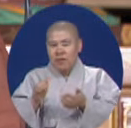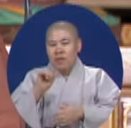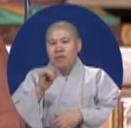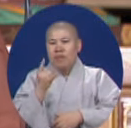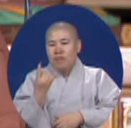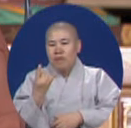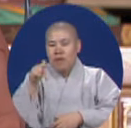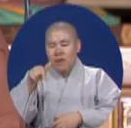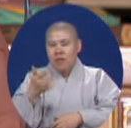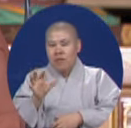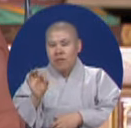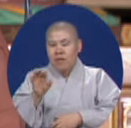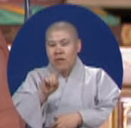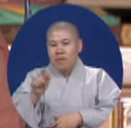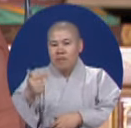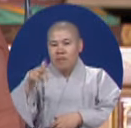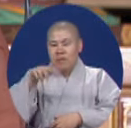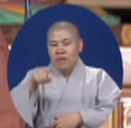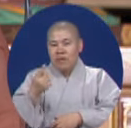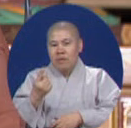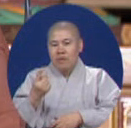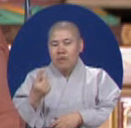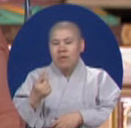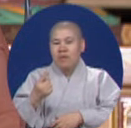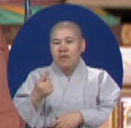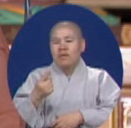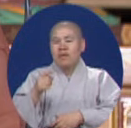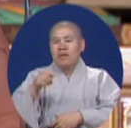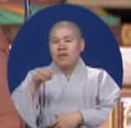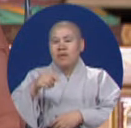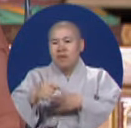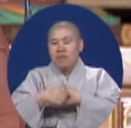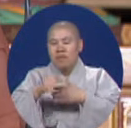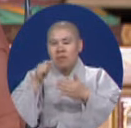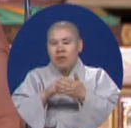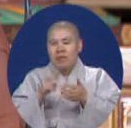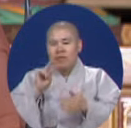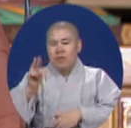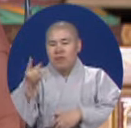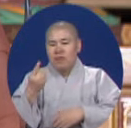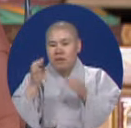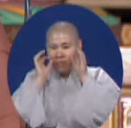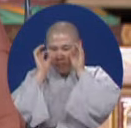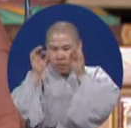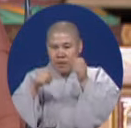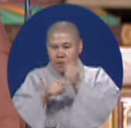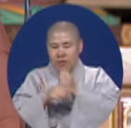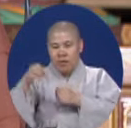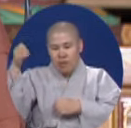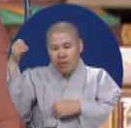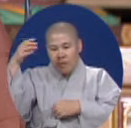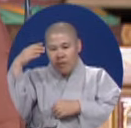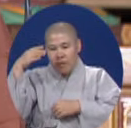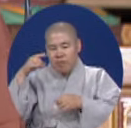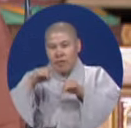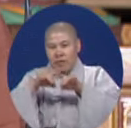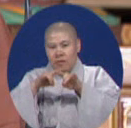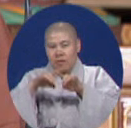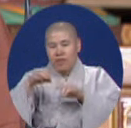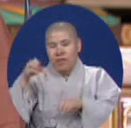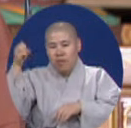합니다. 해광이라는 게 돌이킬 해자 빛관자, 그것도 마음 돌이키는 거예요. 광명이라는 광자가 그게 전기불이나 이런